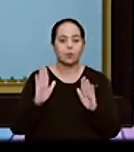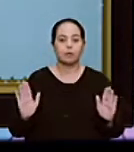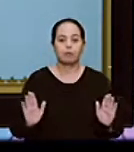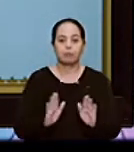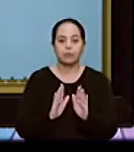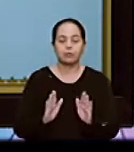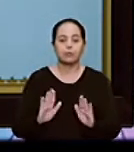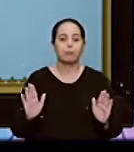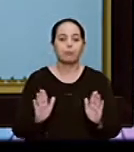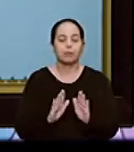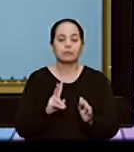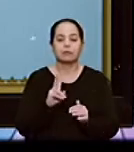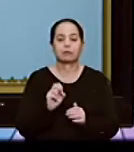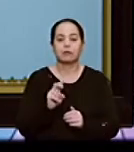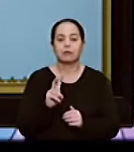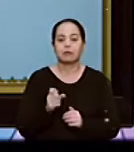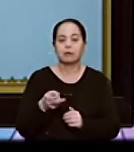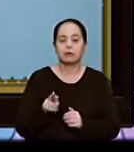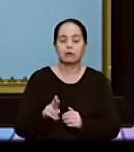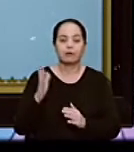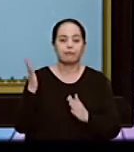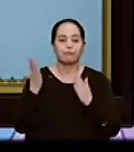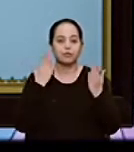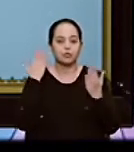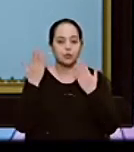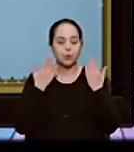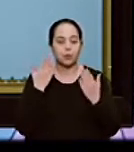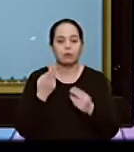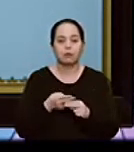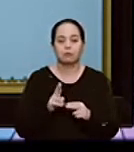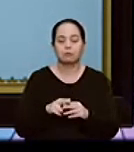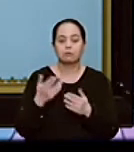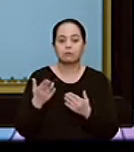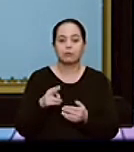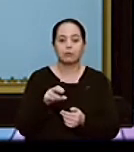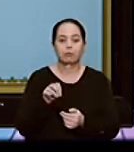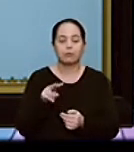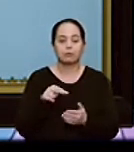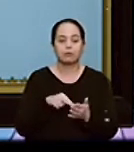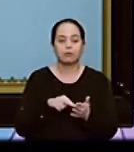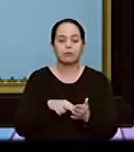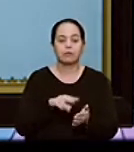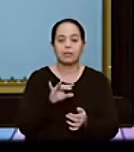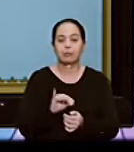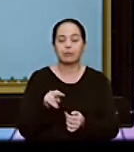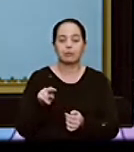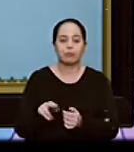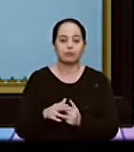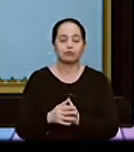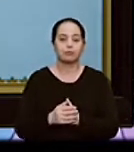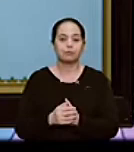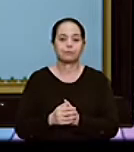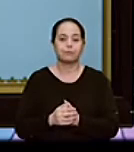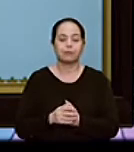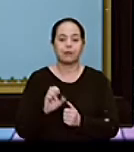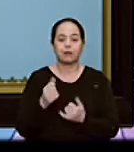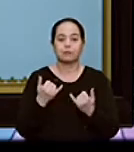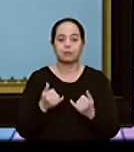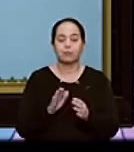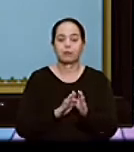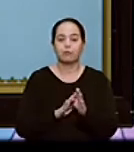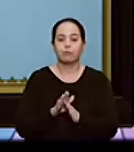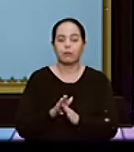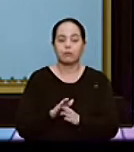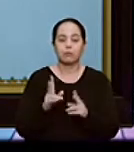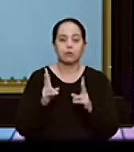Веселая песня. Песня какая? Веселая. Данное прилагательное стоит в именительном падеже. А